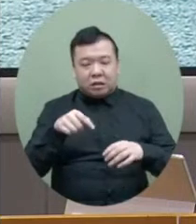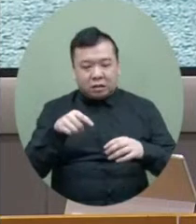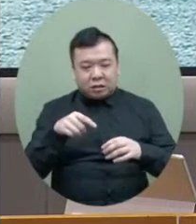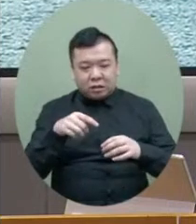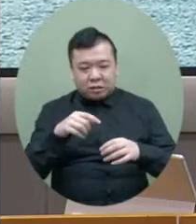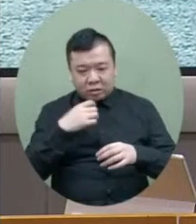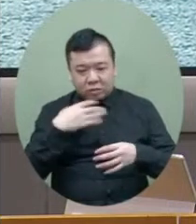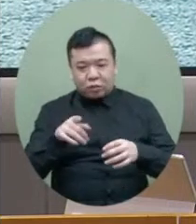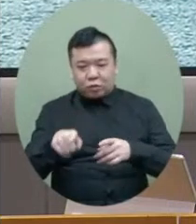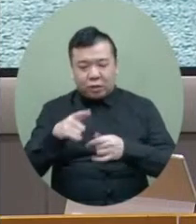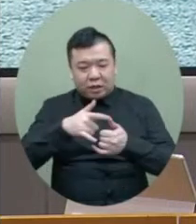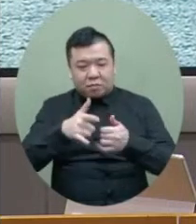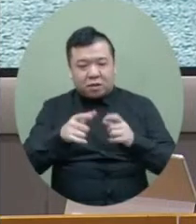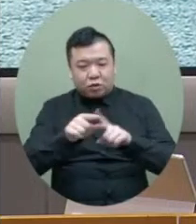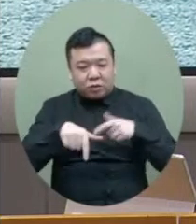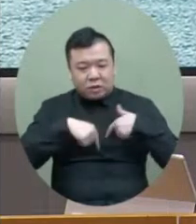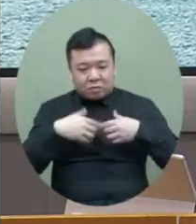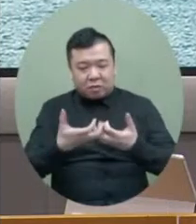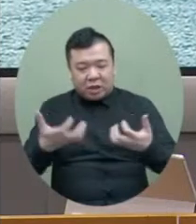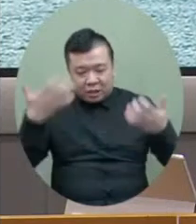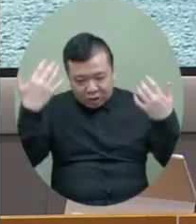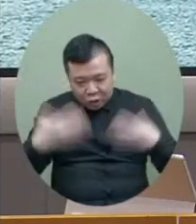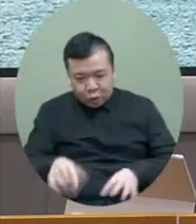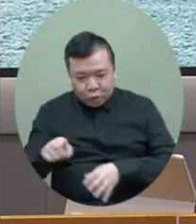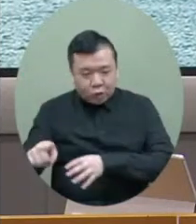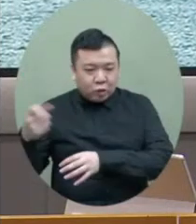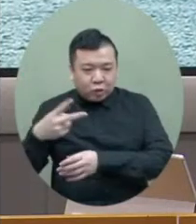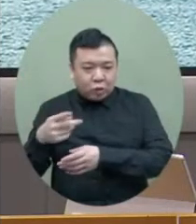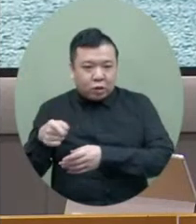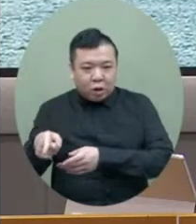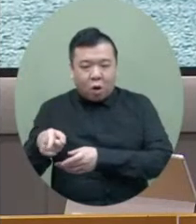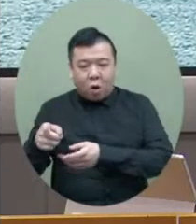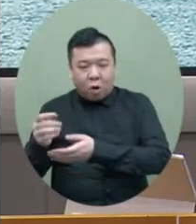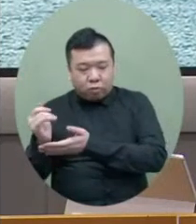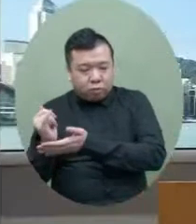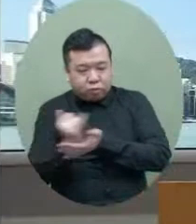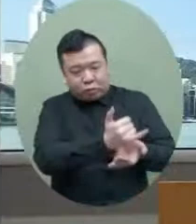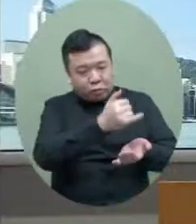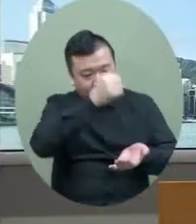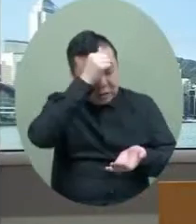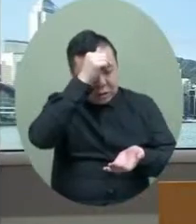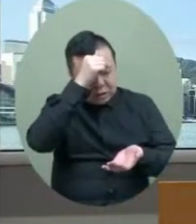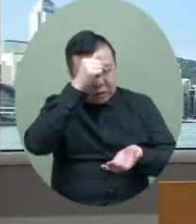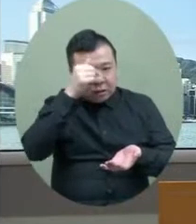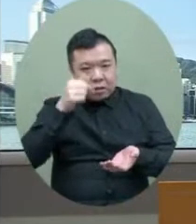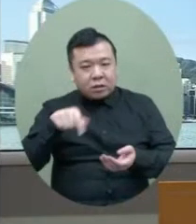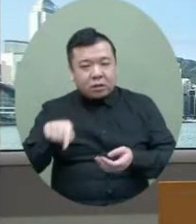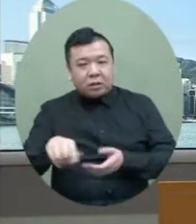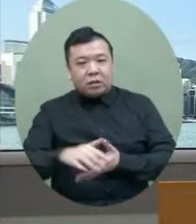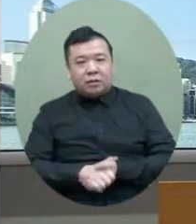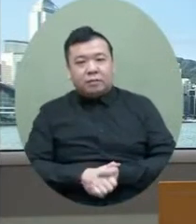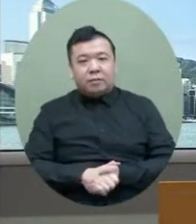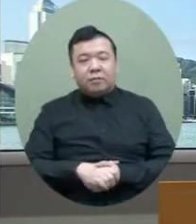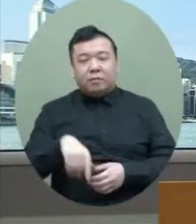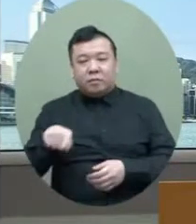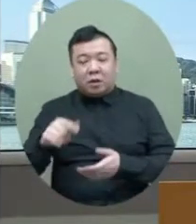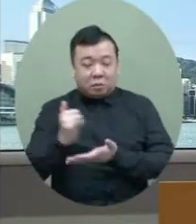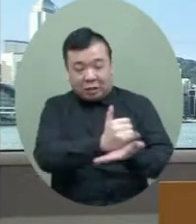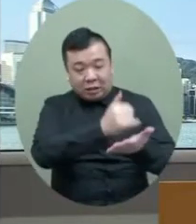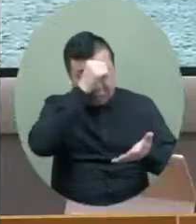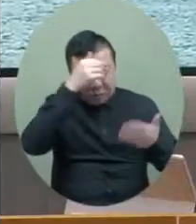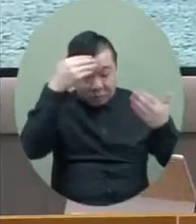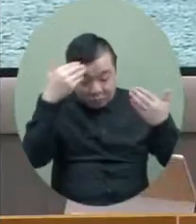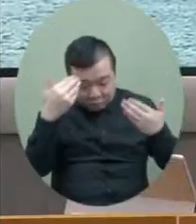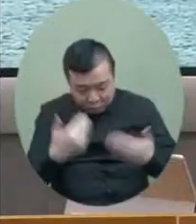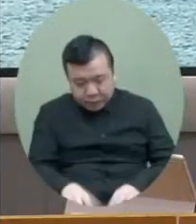members also confirmed, thus adding up the number. 我哋答埋最後兩條啦。呢位 We'll take the last 2 questions. Oh, sorry. For Lok